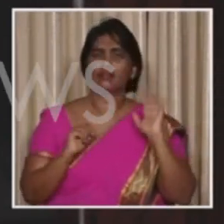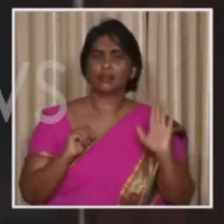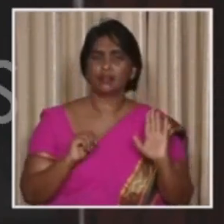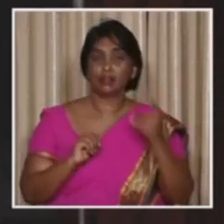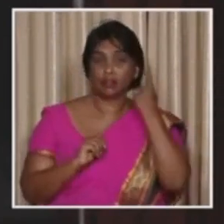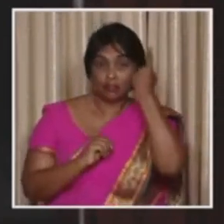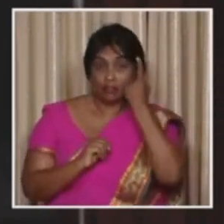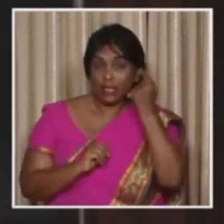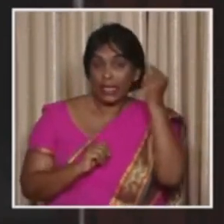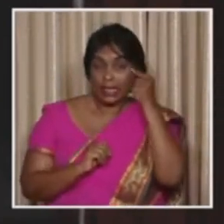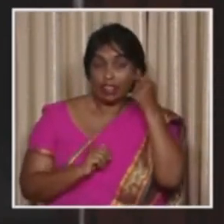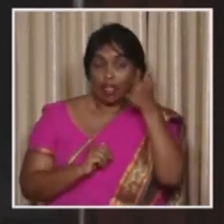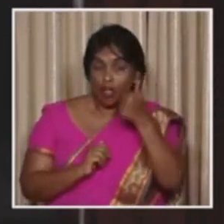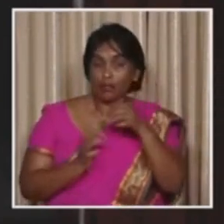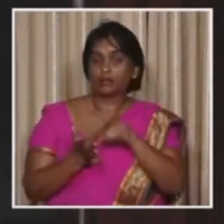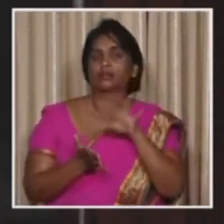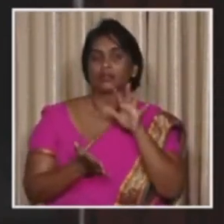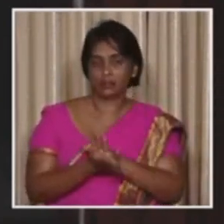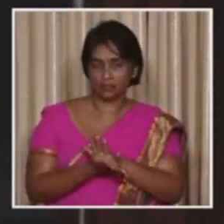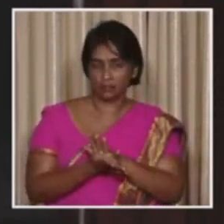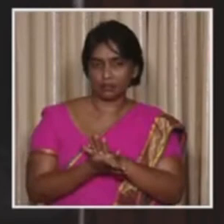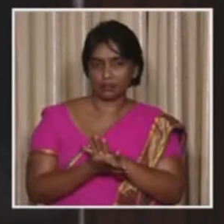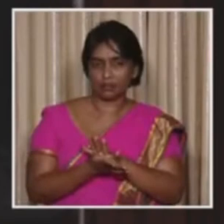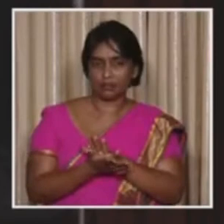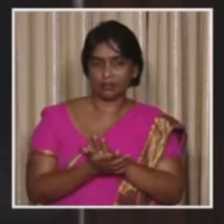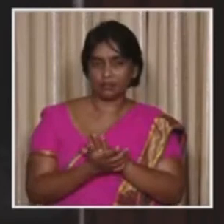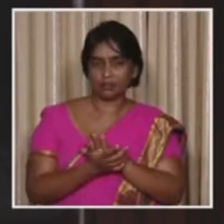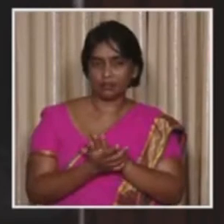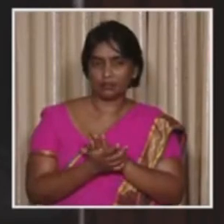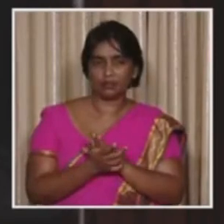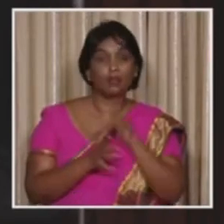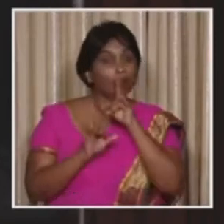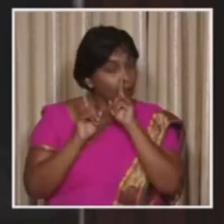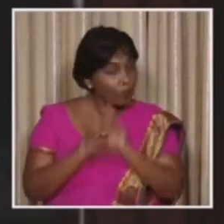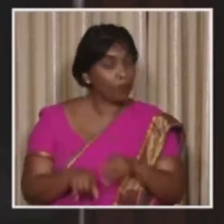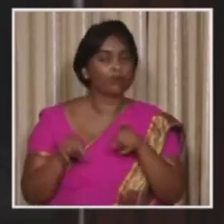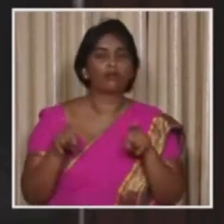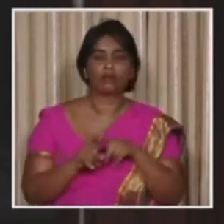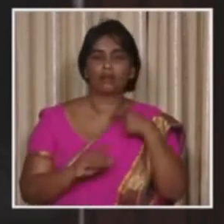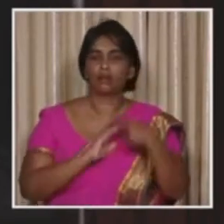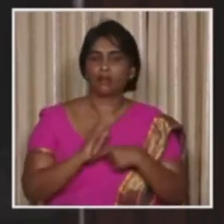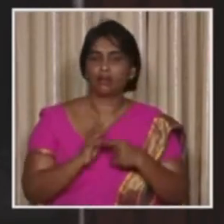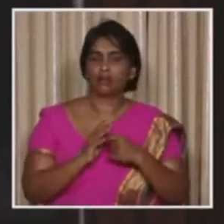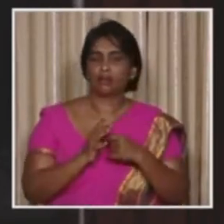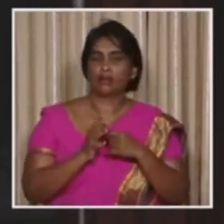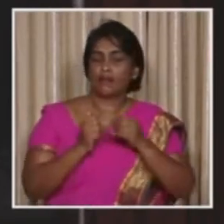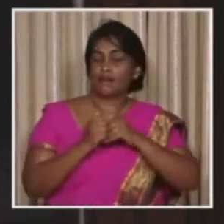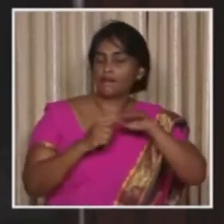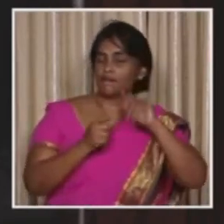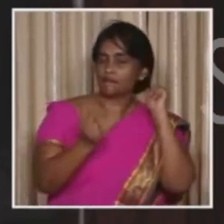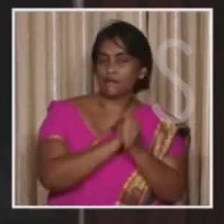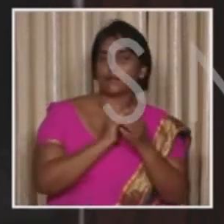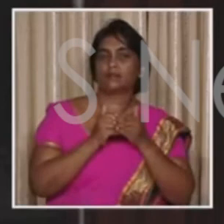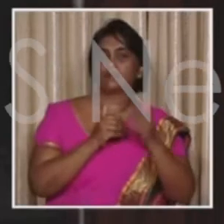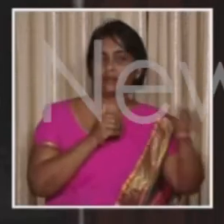හැබැයි බුද්ධිමත්ව හිතලා බුද්ධිමත්ව තීරණේ ගන්න ඕනේ එහෙම වුණොත් විතරයි මේ රට පැරඩයිම් ෂිෆ්ට් එකකට ගෙනියන්න